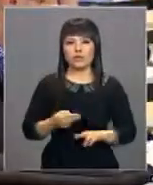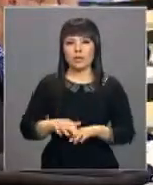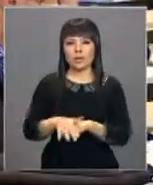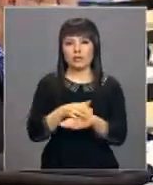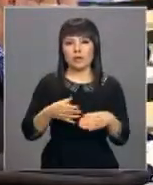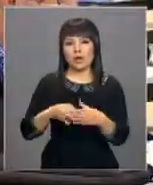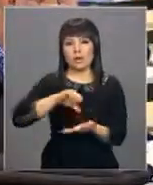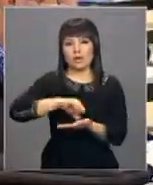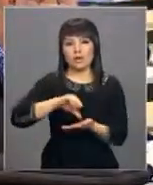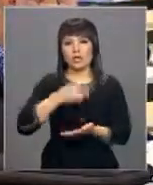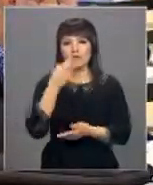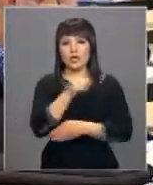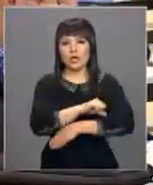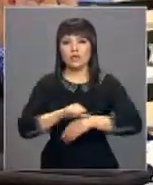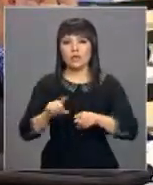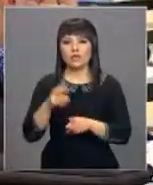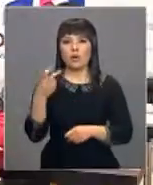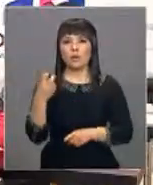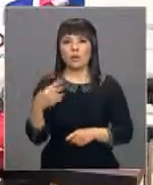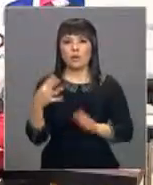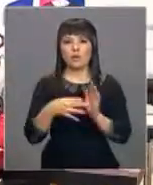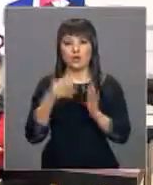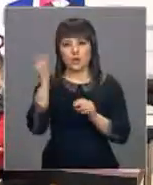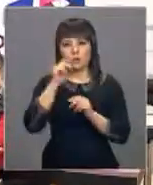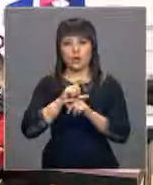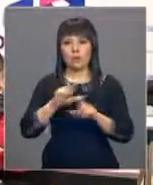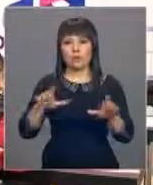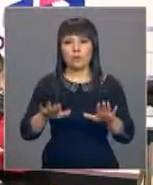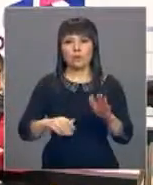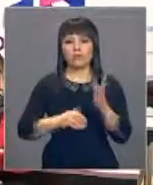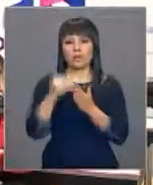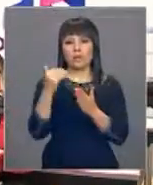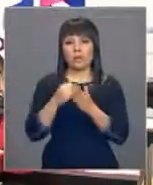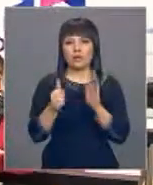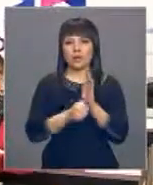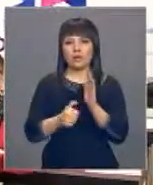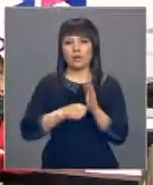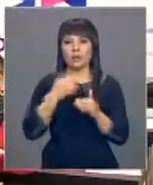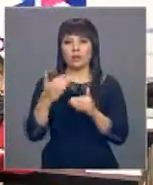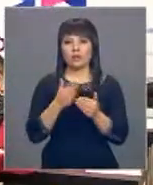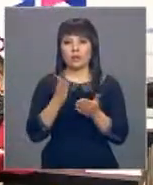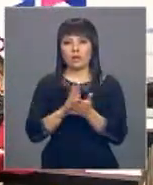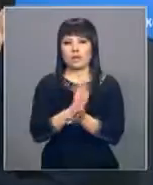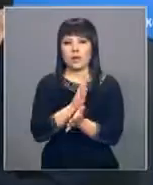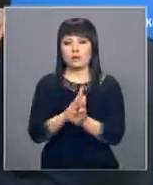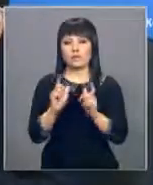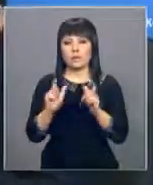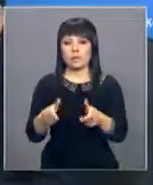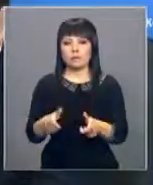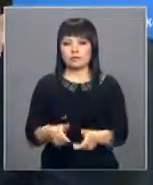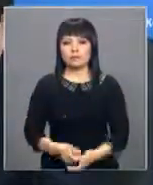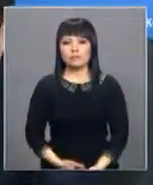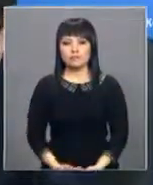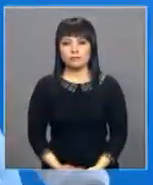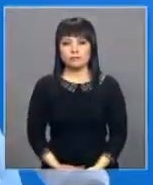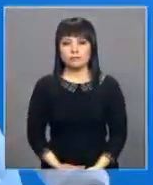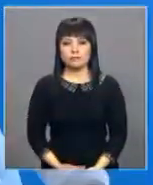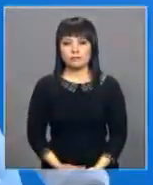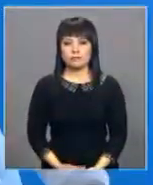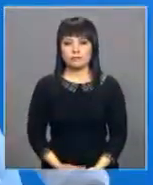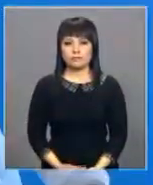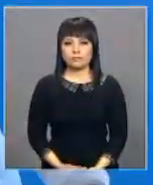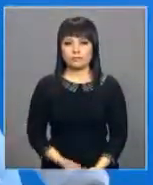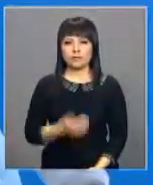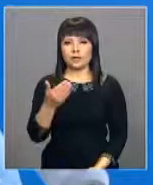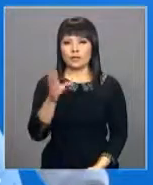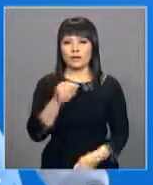бойынша шетелдегі таңдаулы 229 жоғарғы оқу орнына 600-ге жуық стипендия бөлінген. Журналистер,